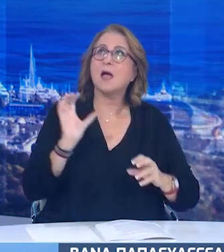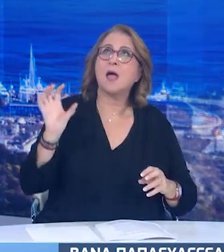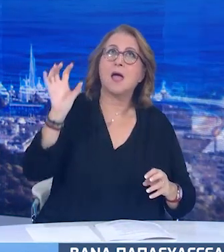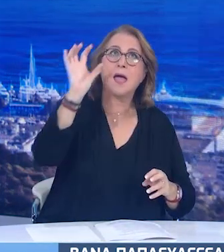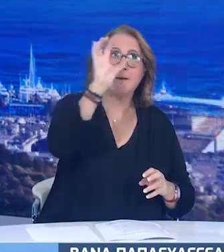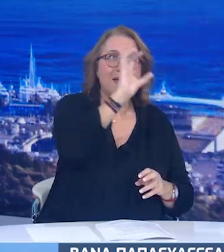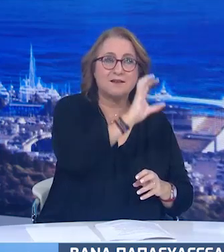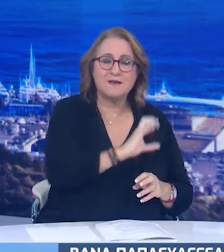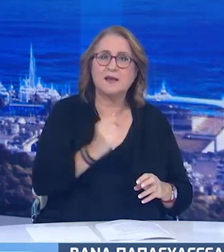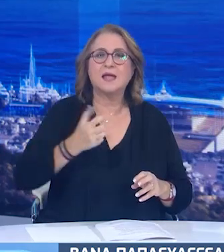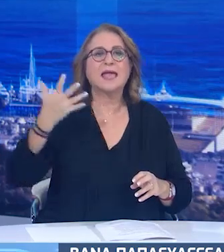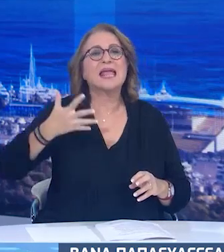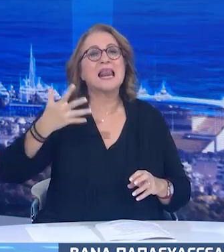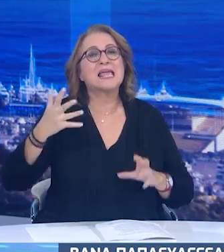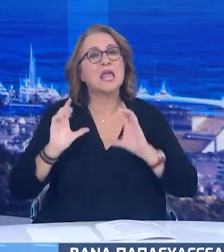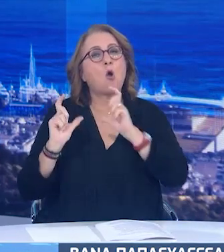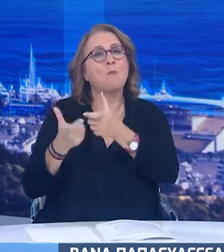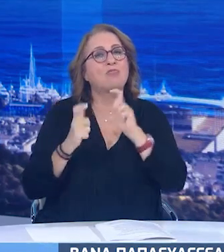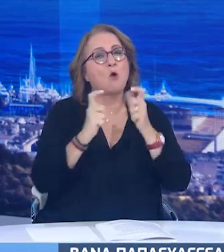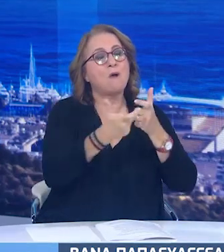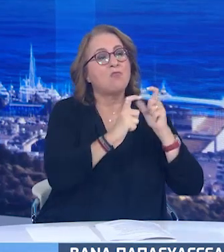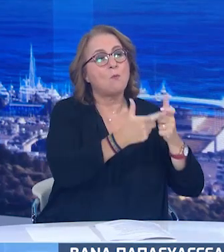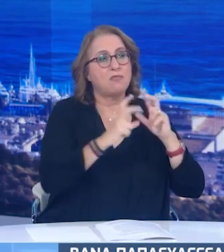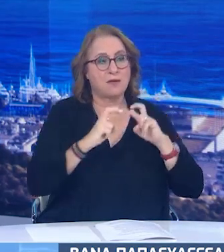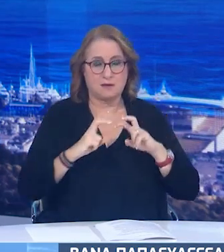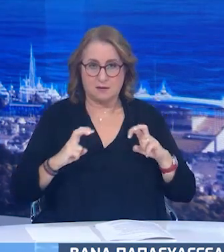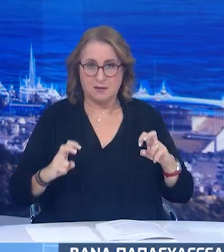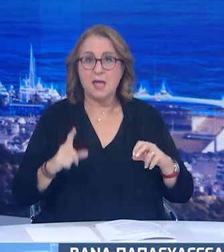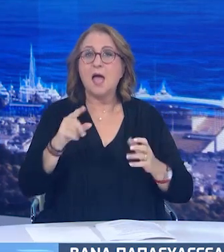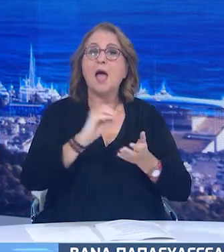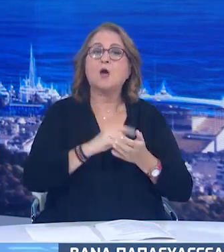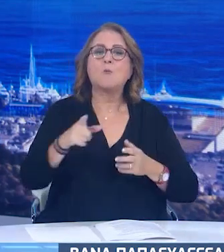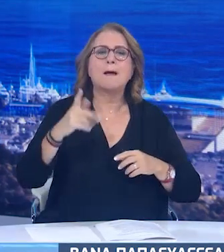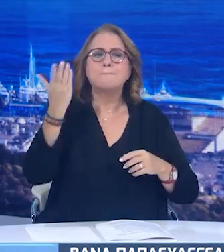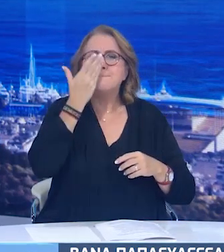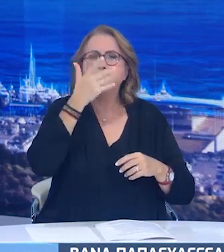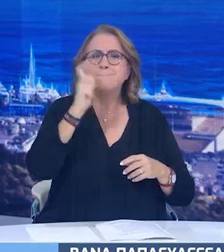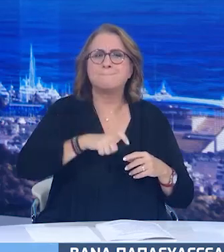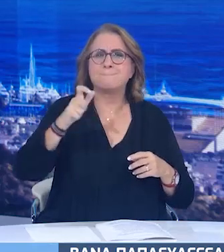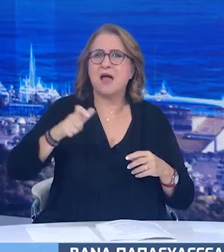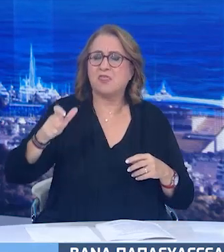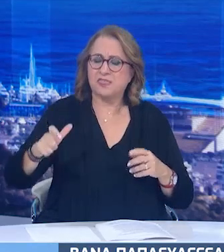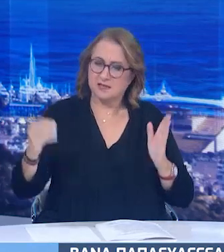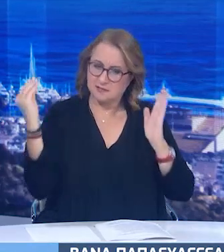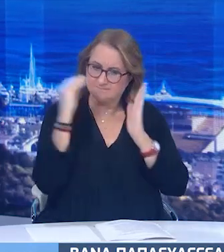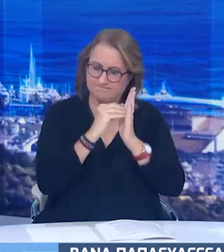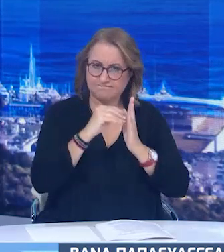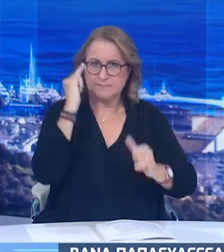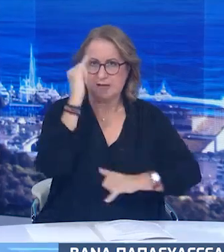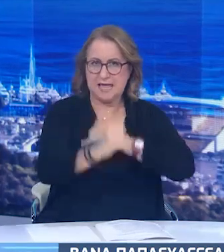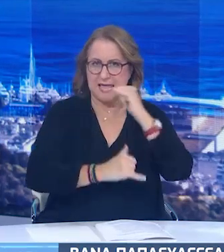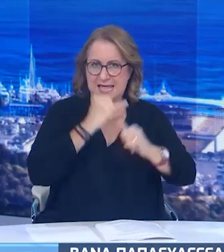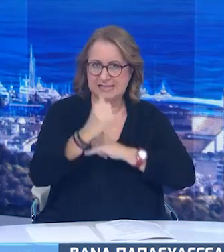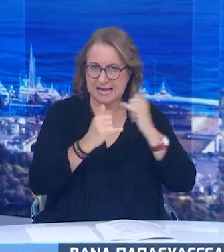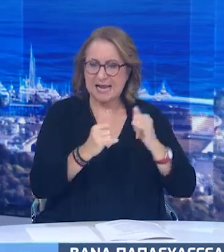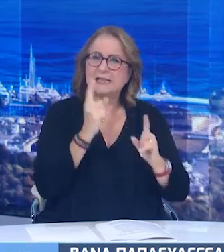και αναηλικιακή ομάδα. Μάλιστα, δεδομένα από τους αυτοδιαγνωστικούς ελέγχους των μαθητών θα ψηφιοποιηθούν σύντομα σε μια ειδική